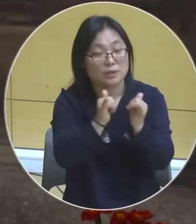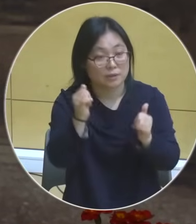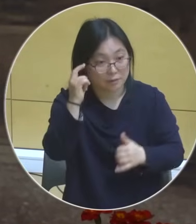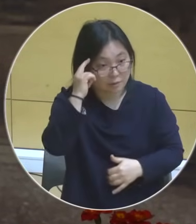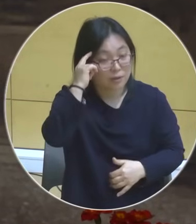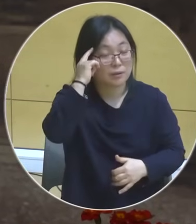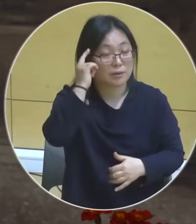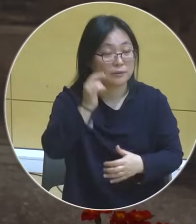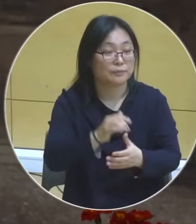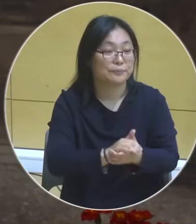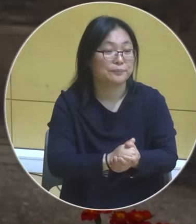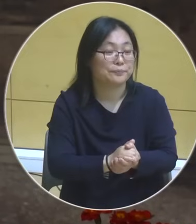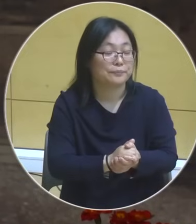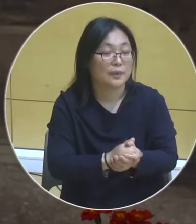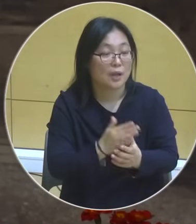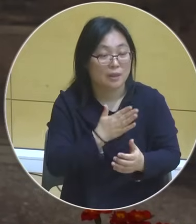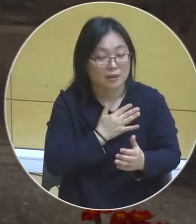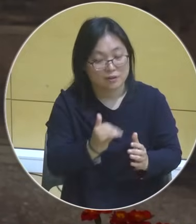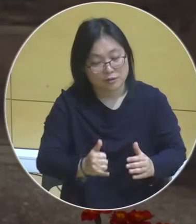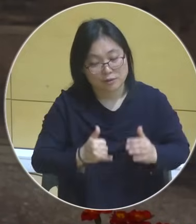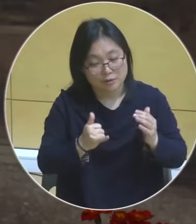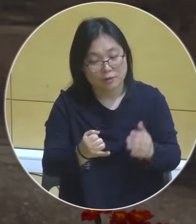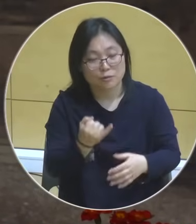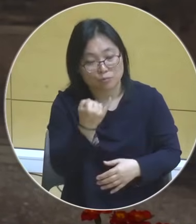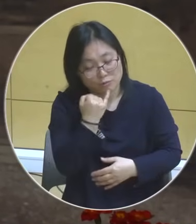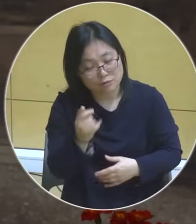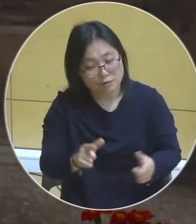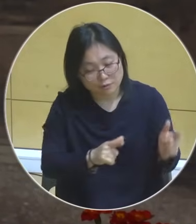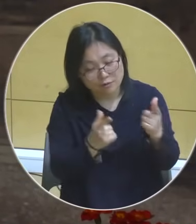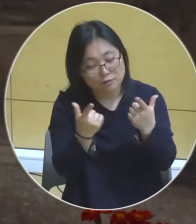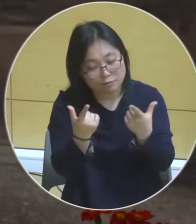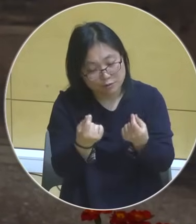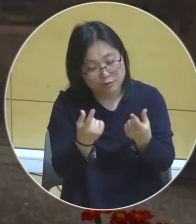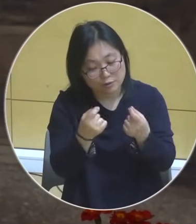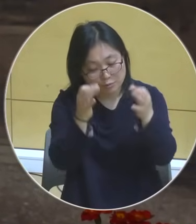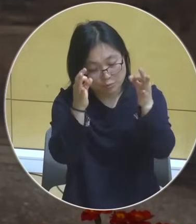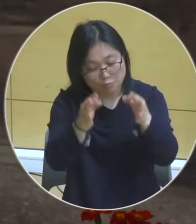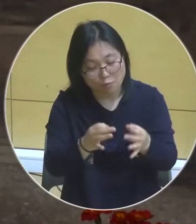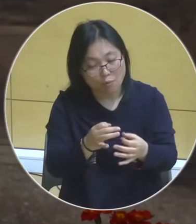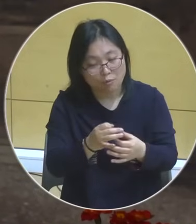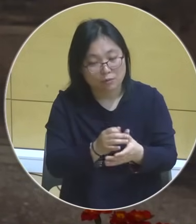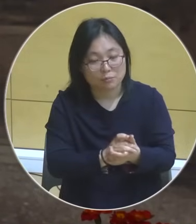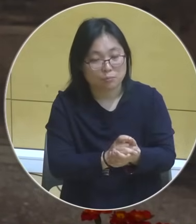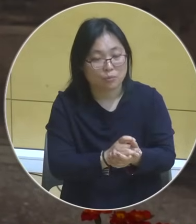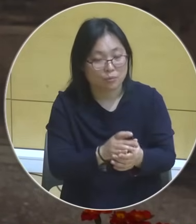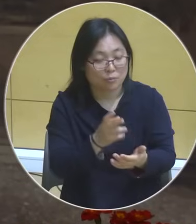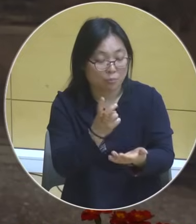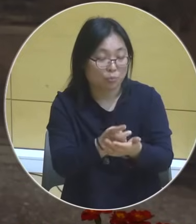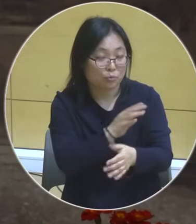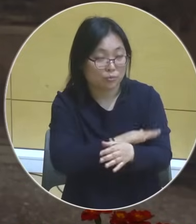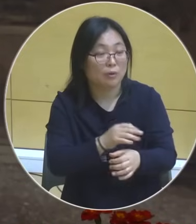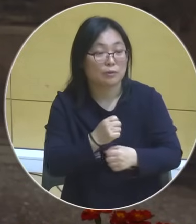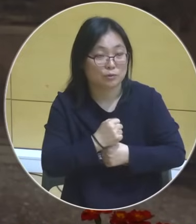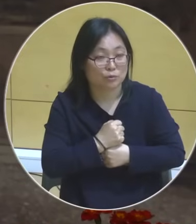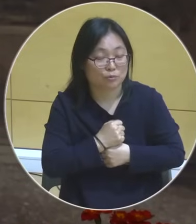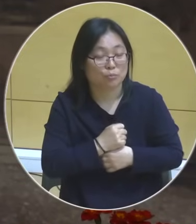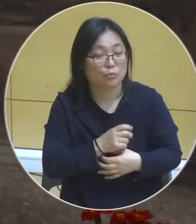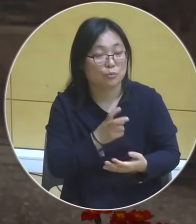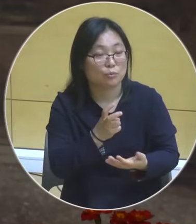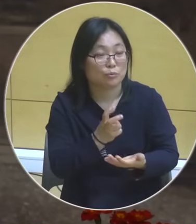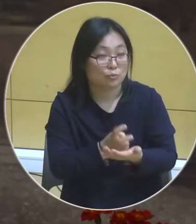것. 여러분, 우리는 세상에서 괜찮게 사는 사람처럼 보여집니다. 도덕적으로도 괜찮고, 그리고